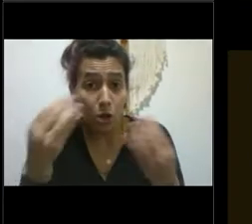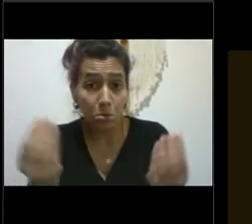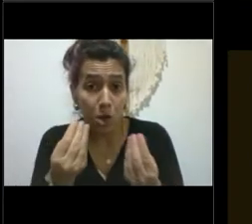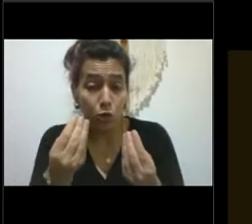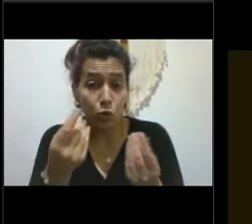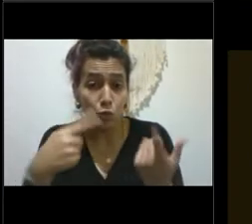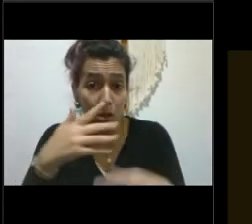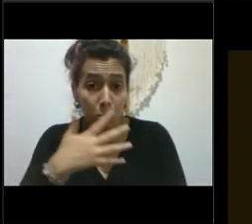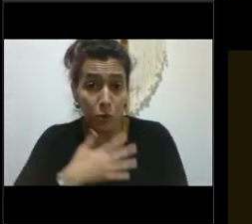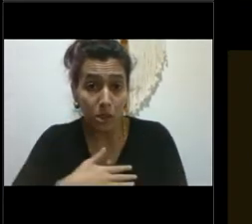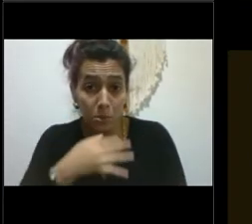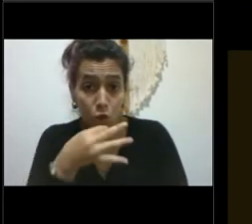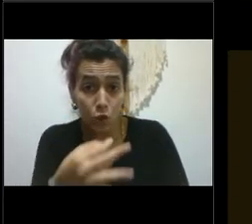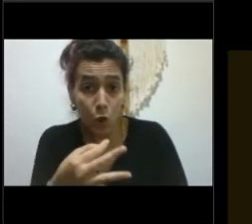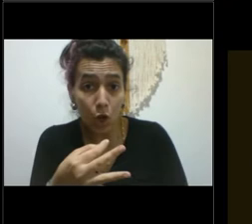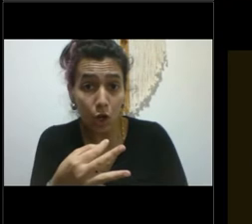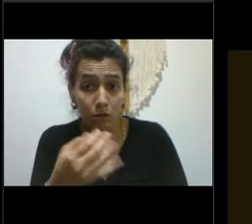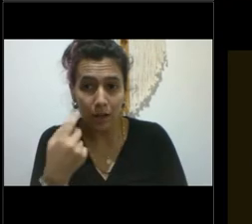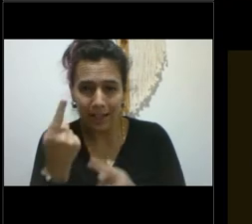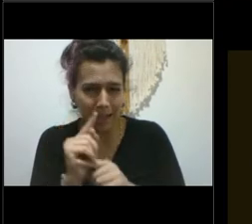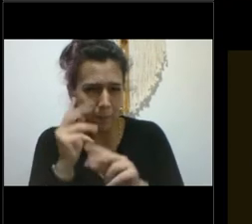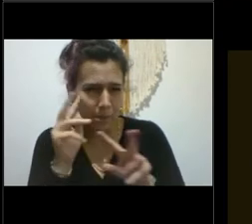הצ'אט.